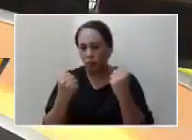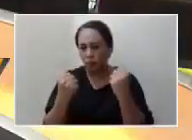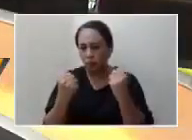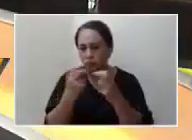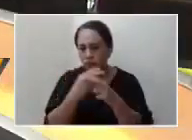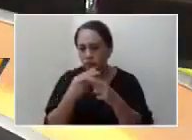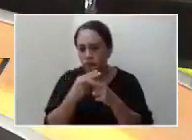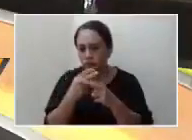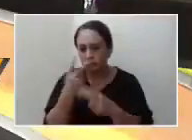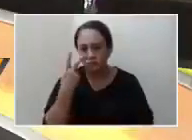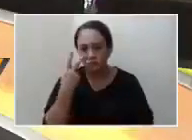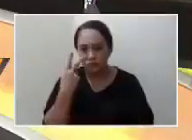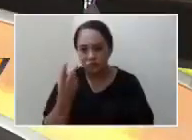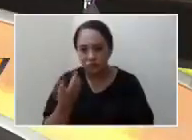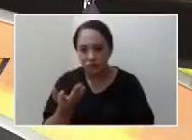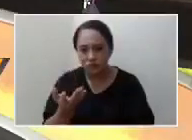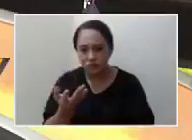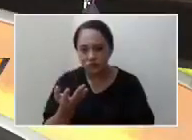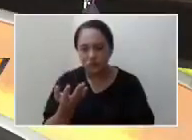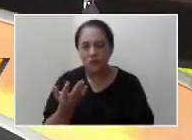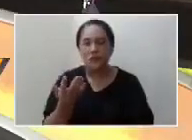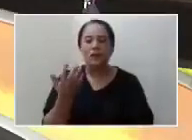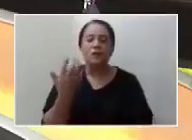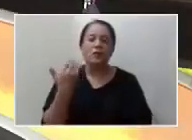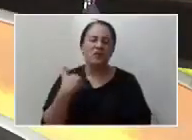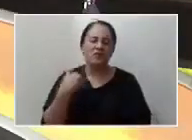USec Solidum. Keep your lines open po para po sa